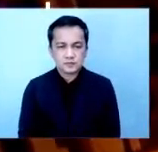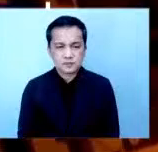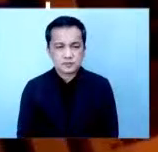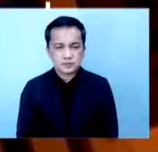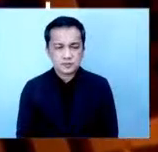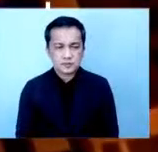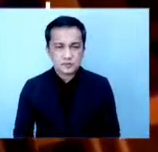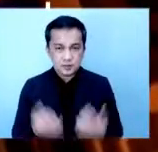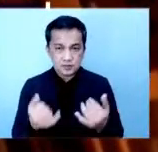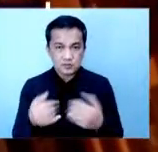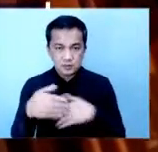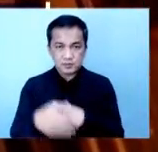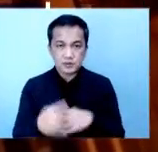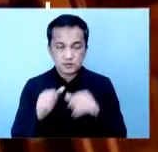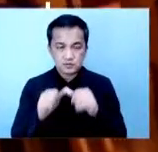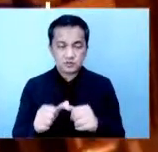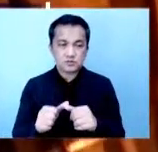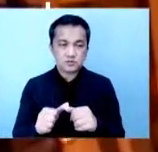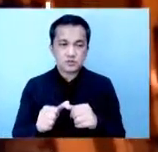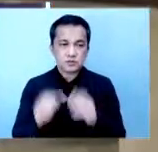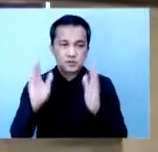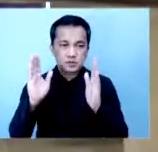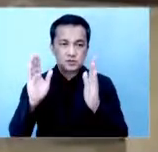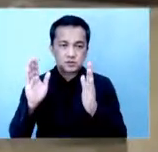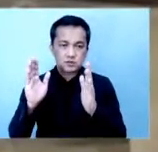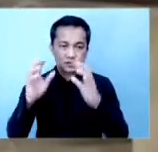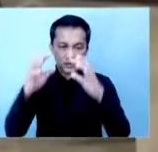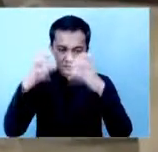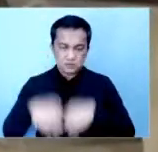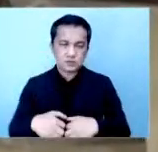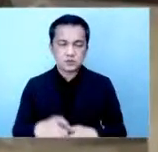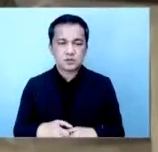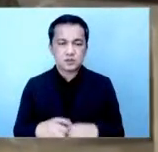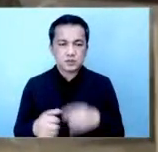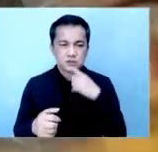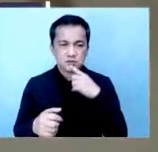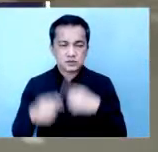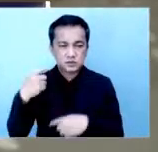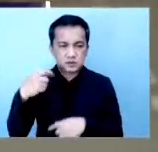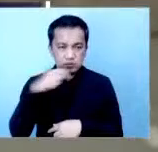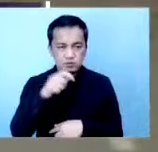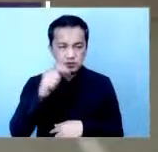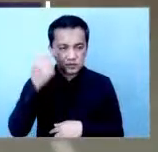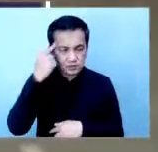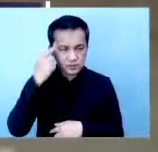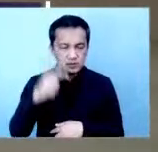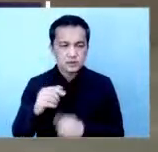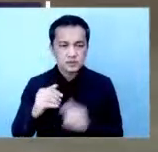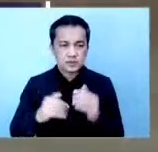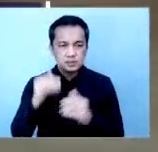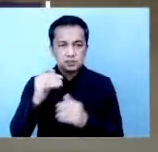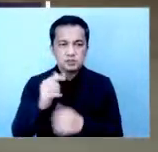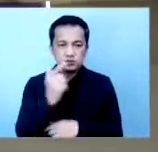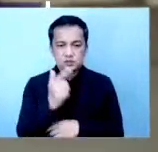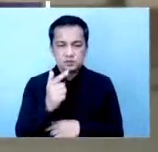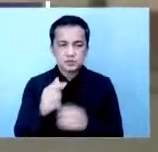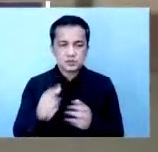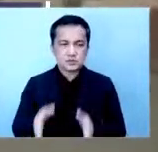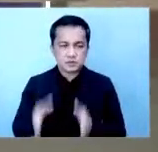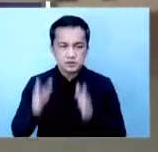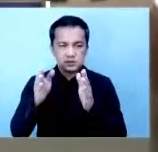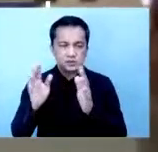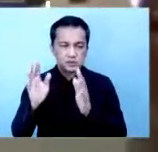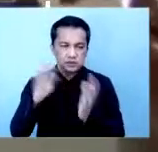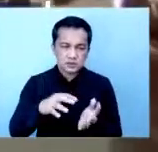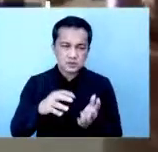Ngayong gabi, tuluyan ng dinemolish ang gusaling yan. Ayon sa Taiwan government, higit 20 building ang gumuho sa Walin kung